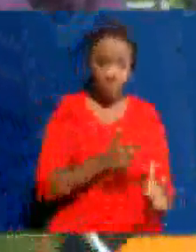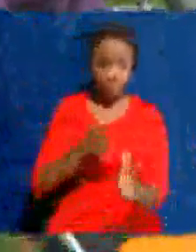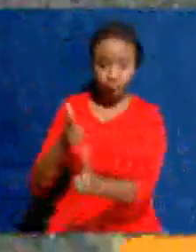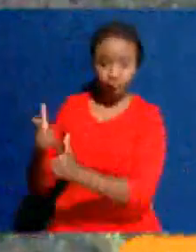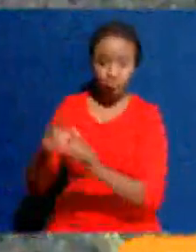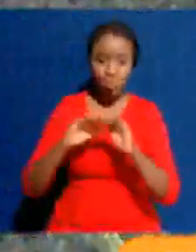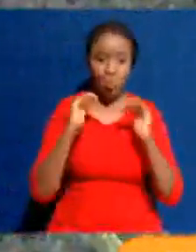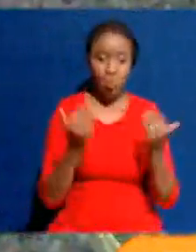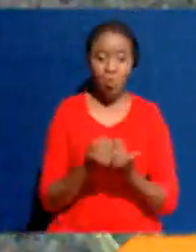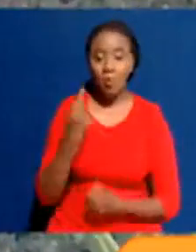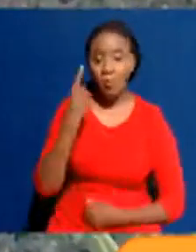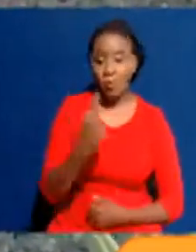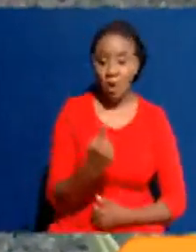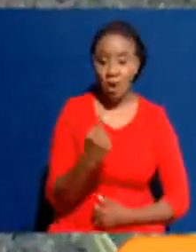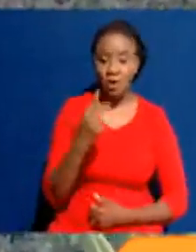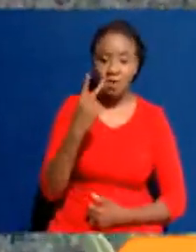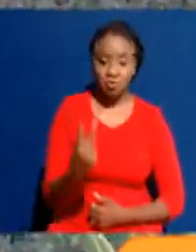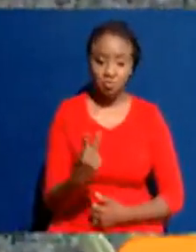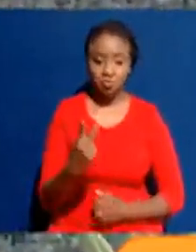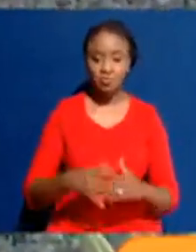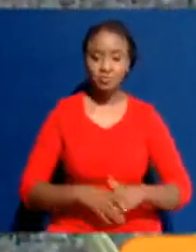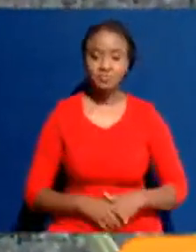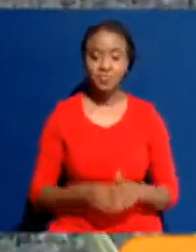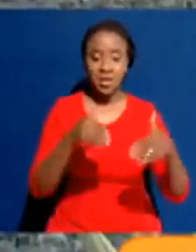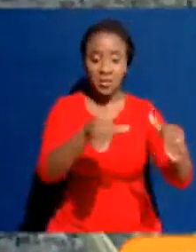dunia walizikwa.